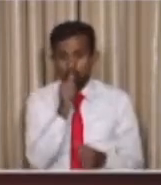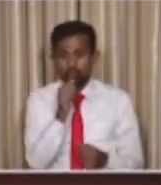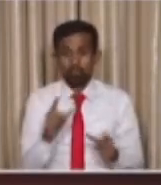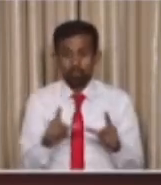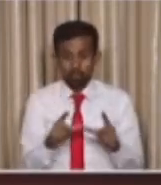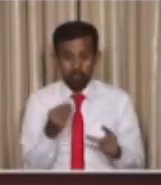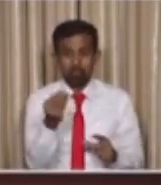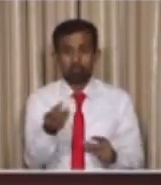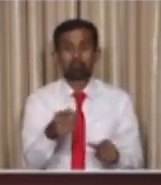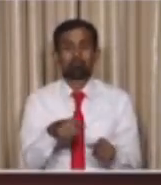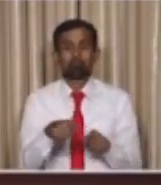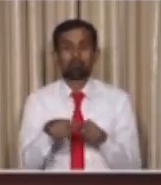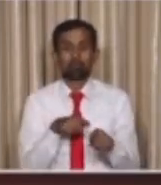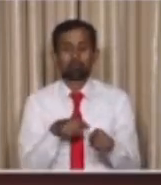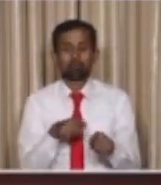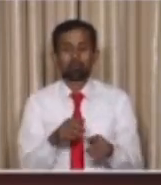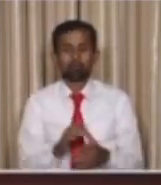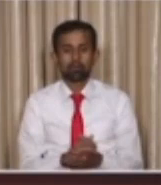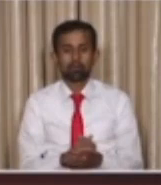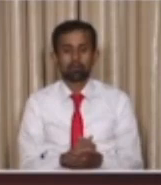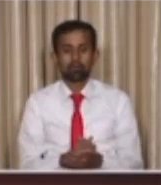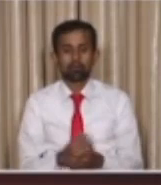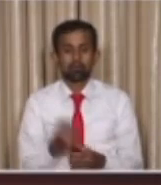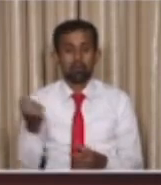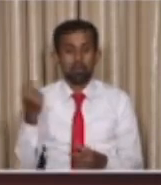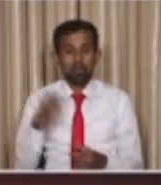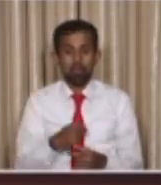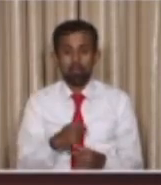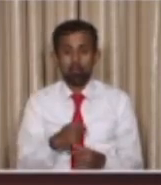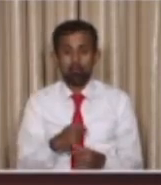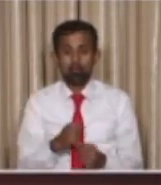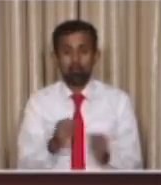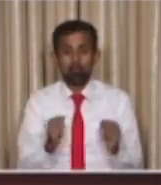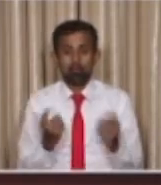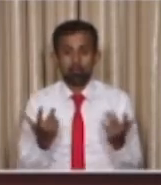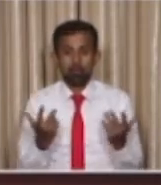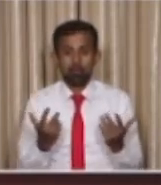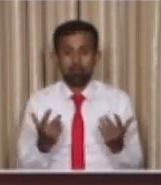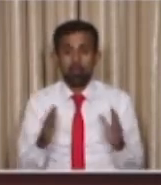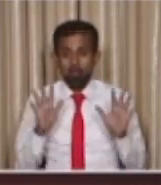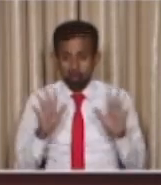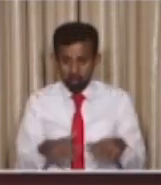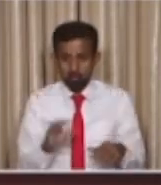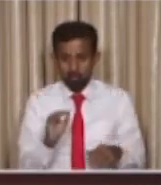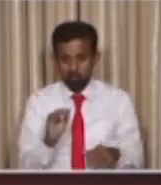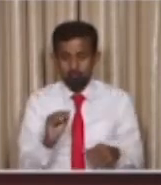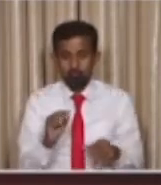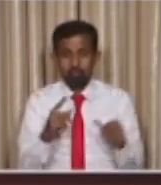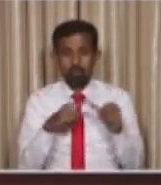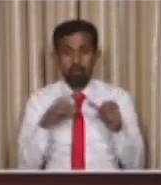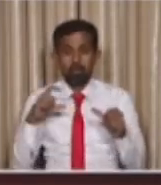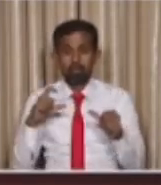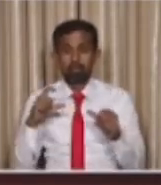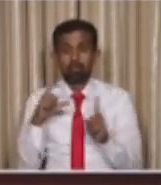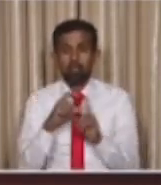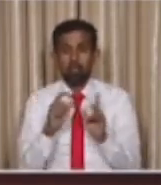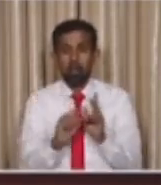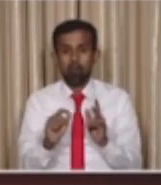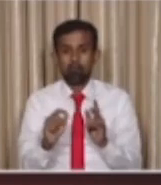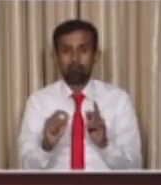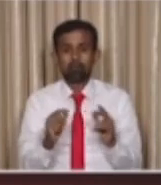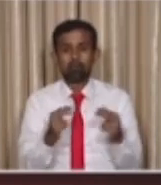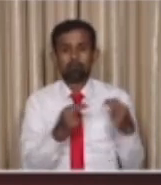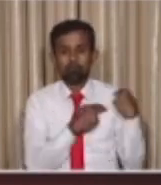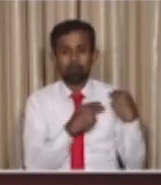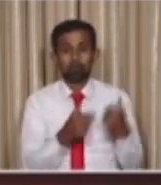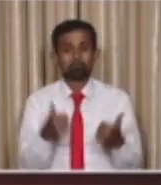වගේ වැඩක් මේකෙන් වෙන්නේ. ඒ නිසා මේවට ඇවිල්ලා එළුණායි කියලා බය වෙන්න දෙයක් නැහැ. ඒත් මම අවසන් කරනවා විගණ ගාධිපති දෙපාර්තමේන්තුවේ